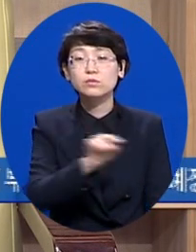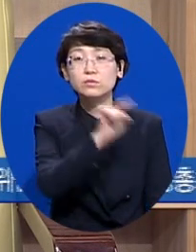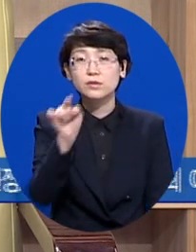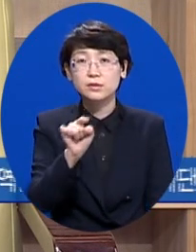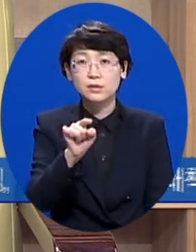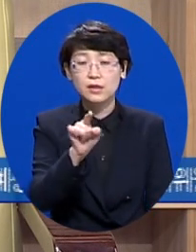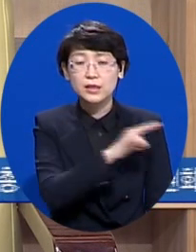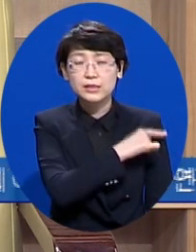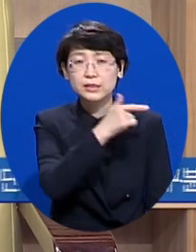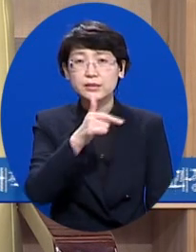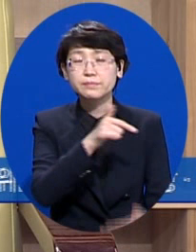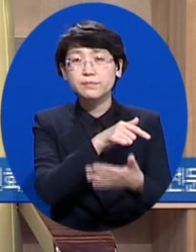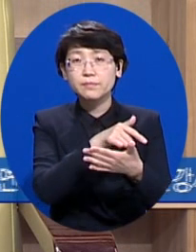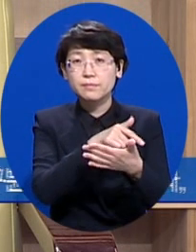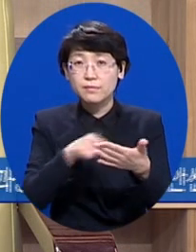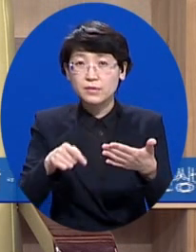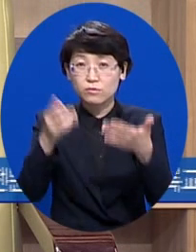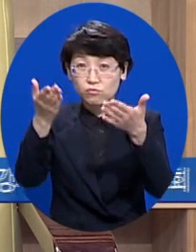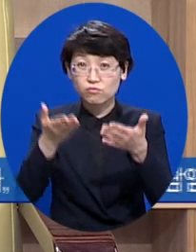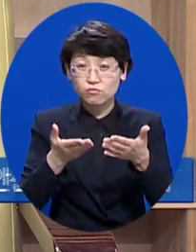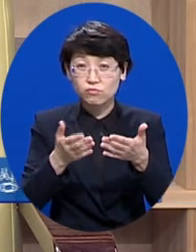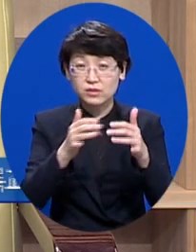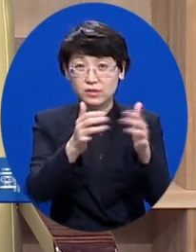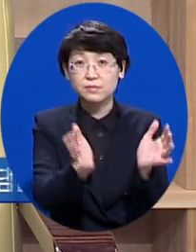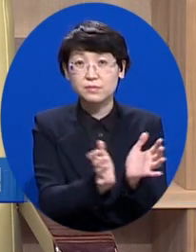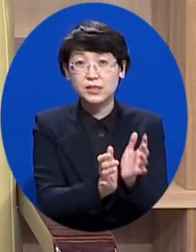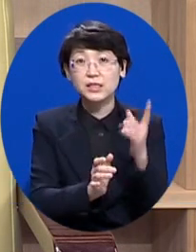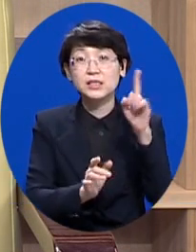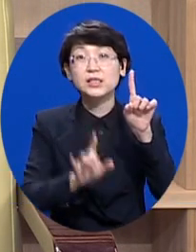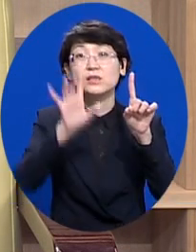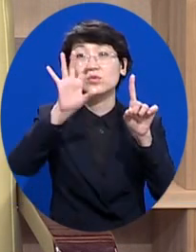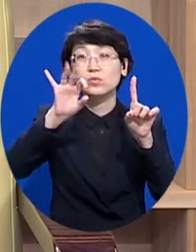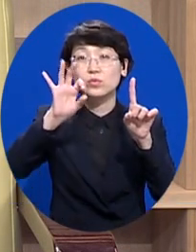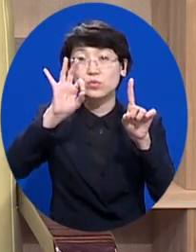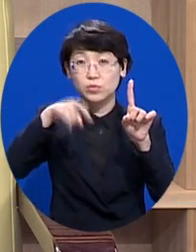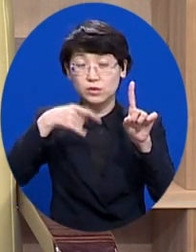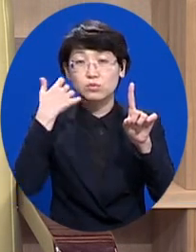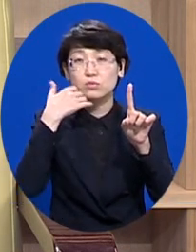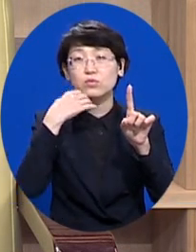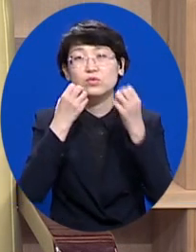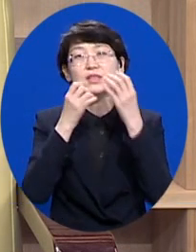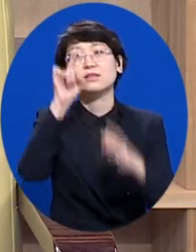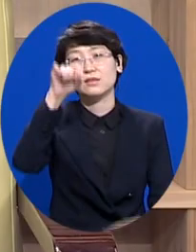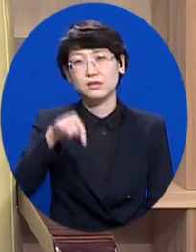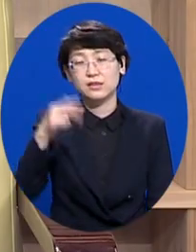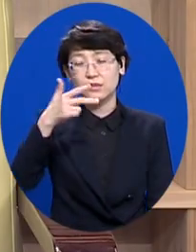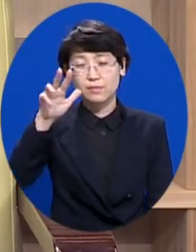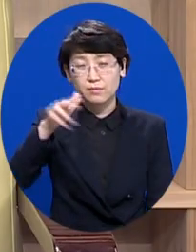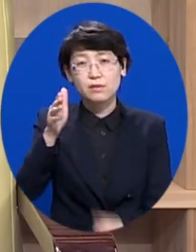많이 끼치고 있는 그 이단, 그러니까 1위 집단이 바로 신천지가 2008년부터 지금까지 1위